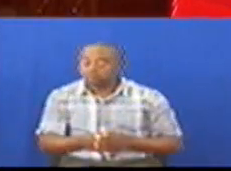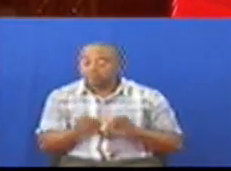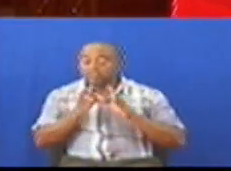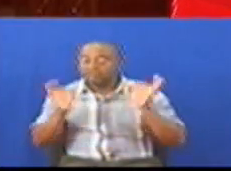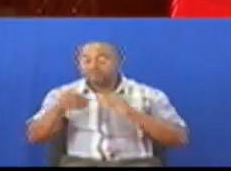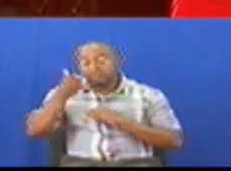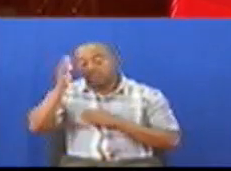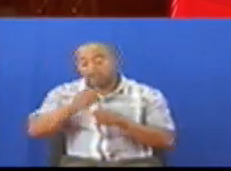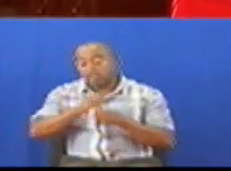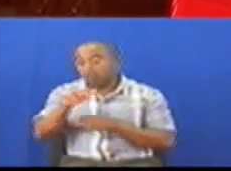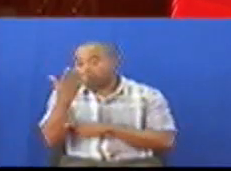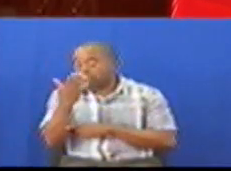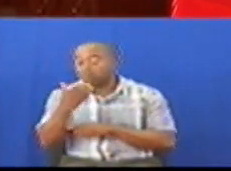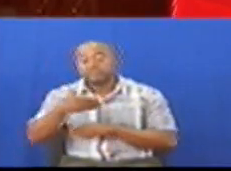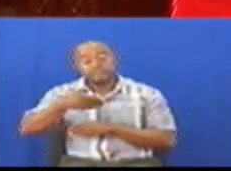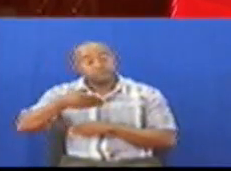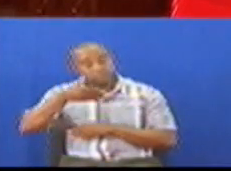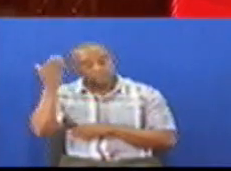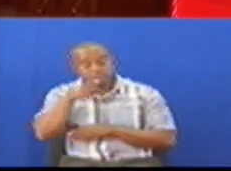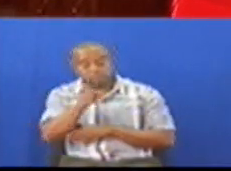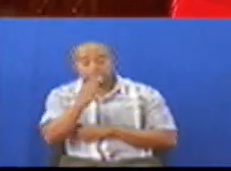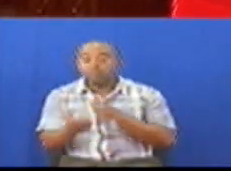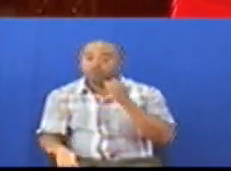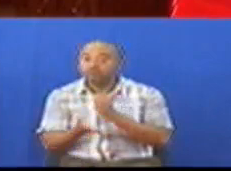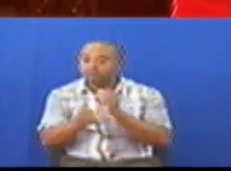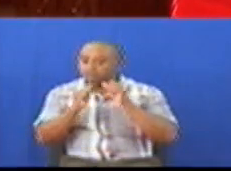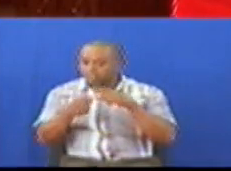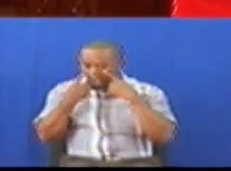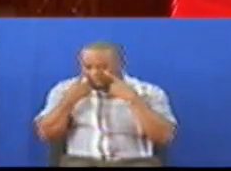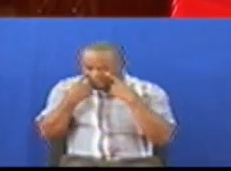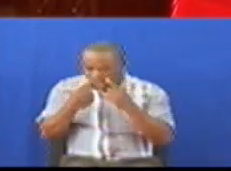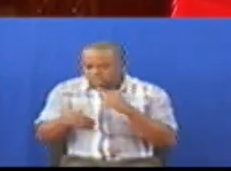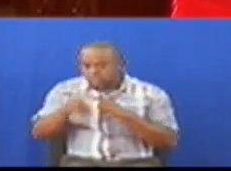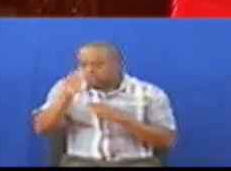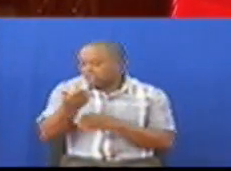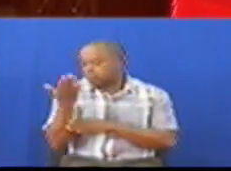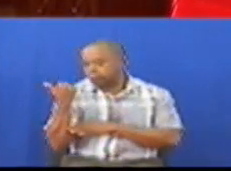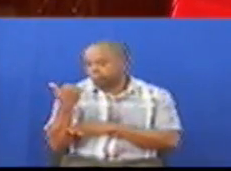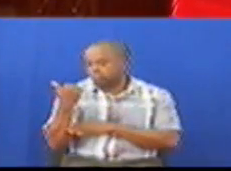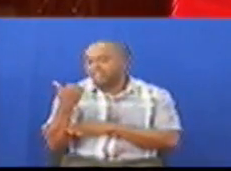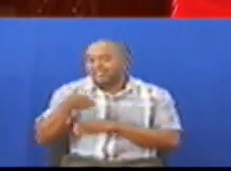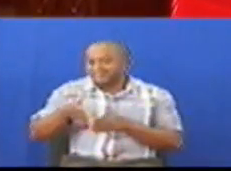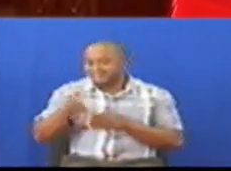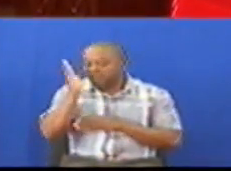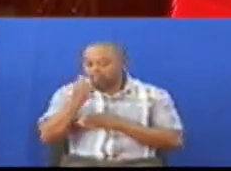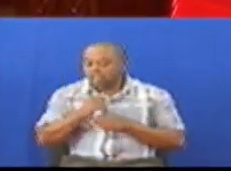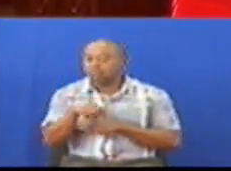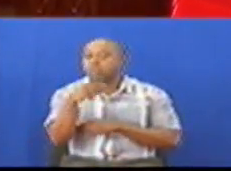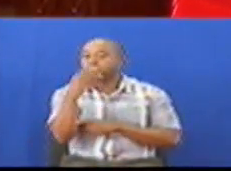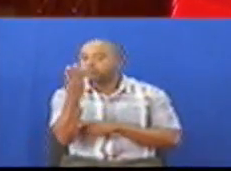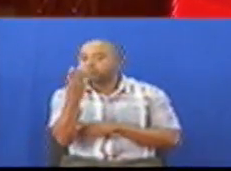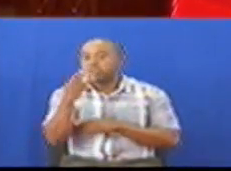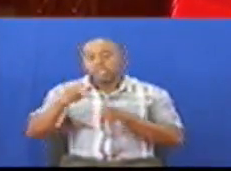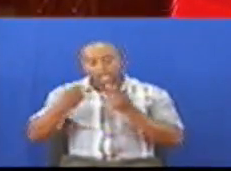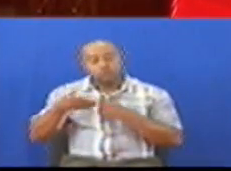ikatazama juhudi iliyofanywa na serikali za awamu zilizotangulia hususan awamu ya tatu na ya nne ambazo zilifanikiwa